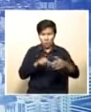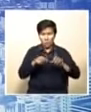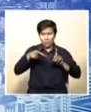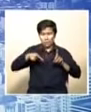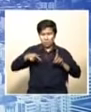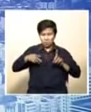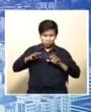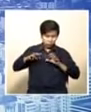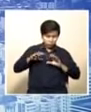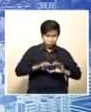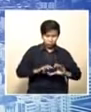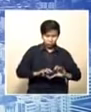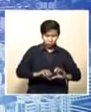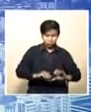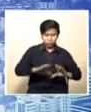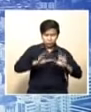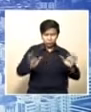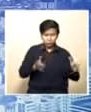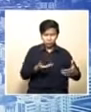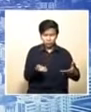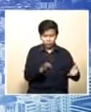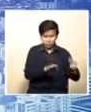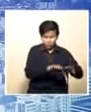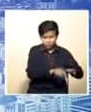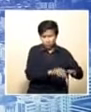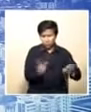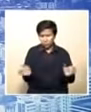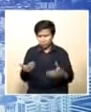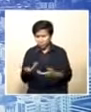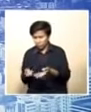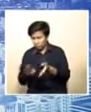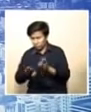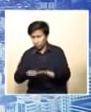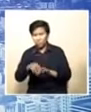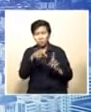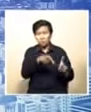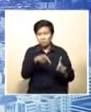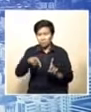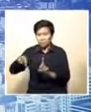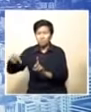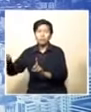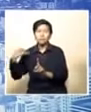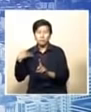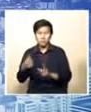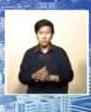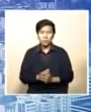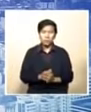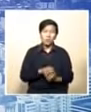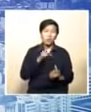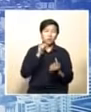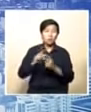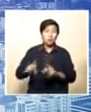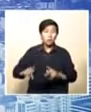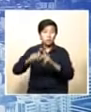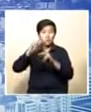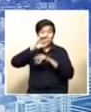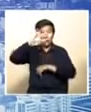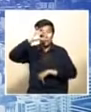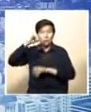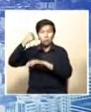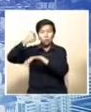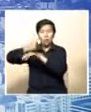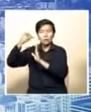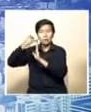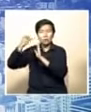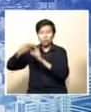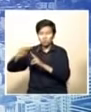างนี้ไปสัก 3-4 วันเราจะทำอย่างนี้ทุกวันหลังจากนั้นบุ